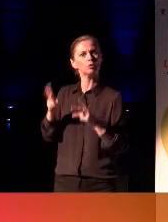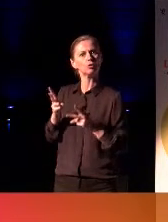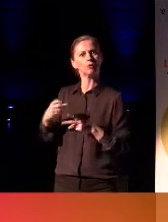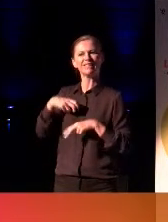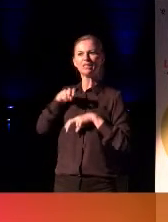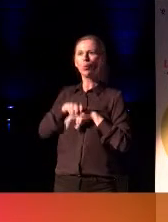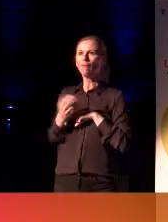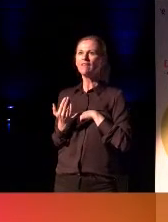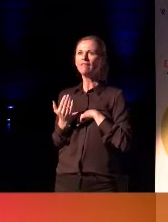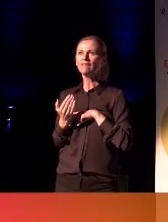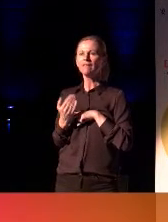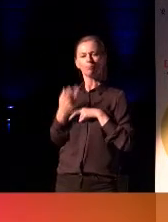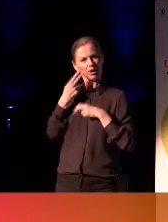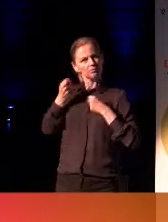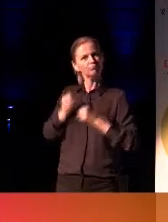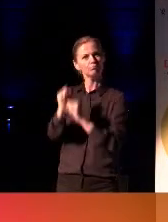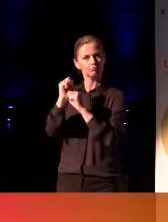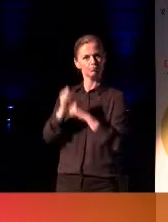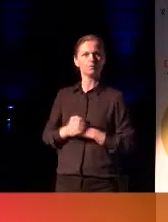sitter på gjæret.